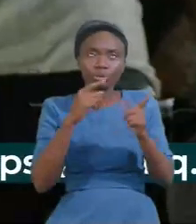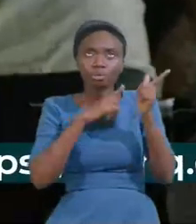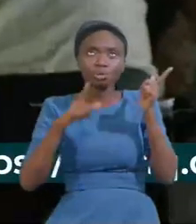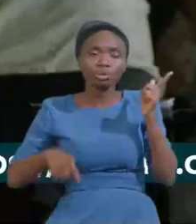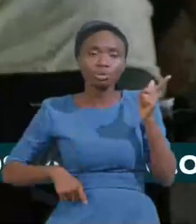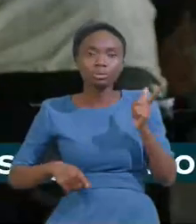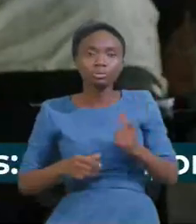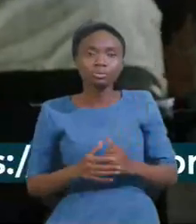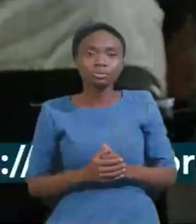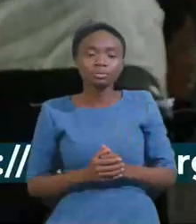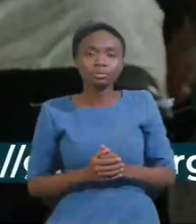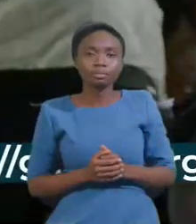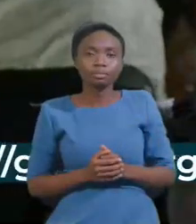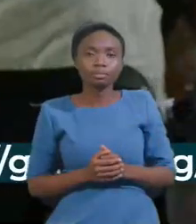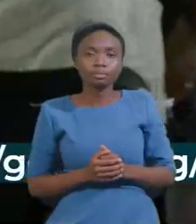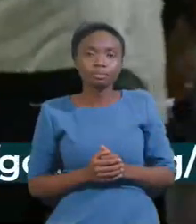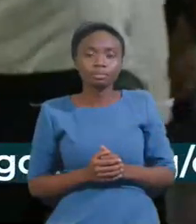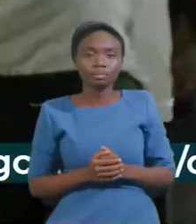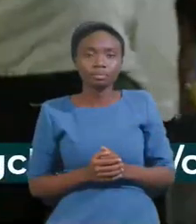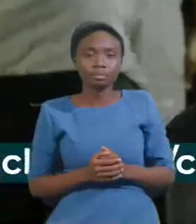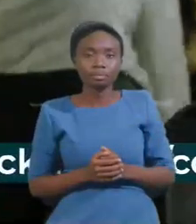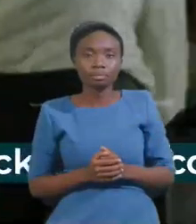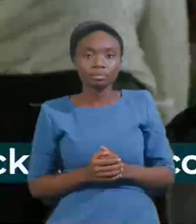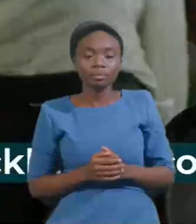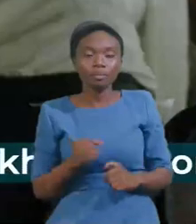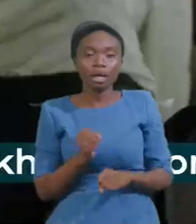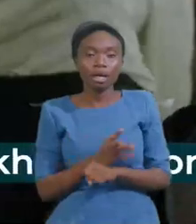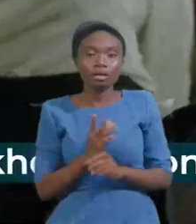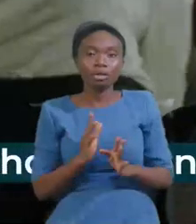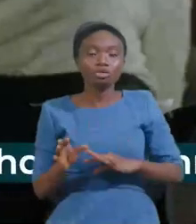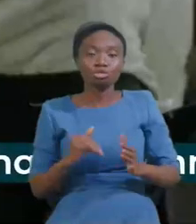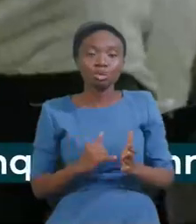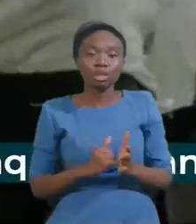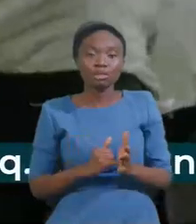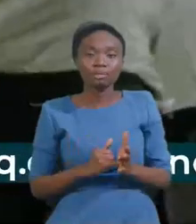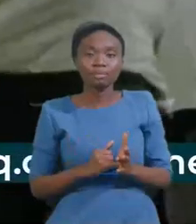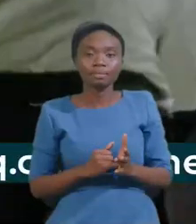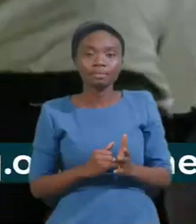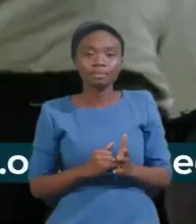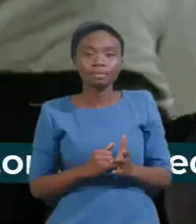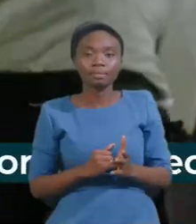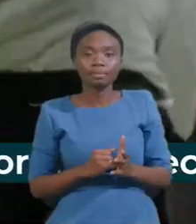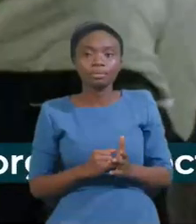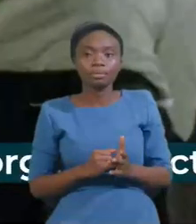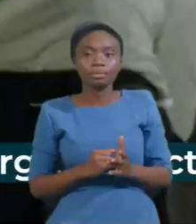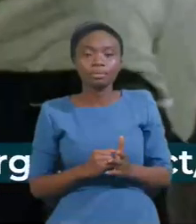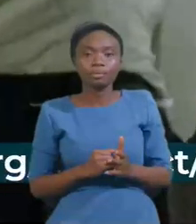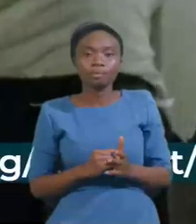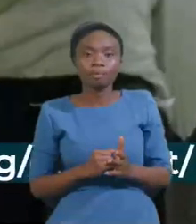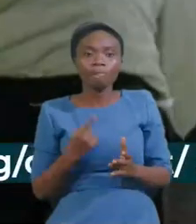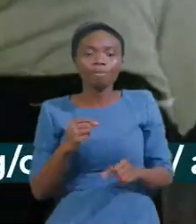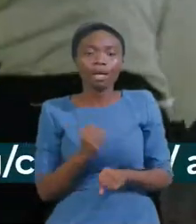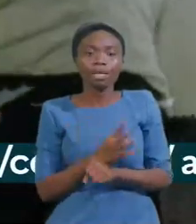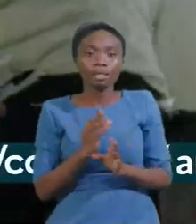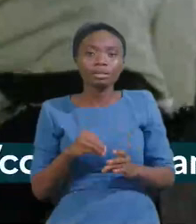aider à continuer dans le Seigneur. Counselors, do it. Conseillers, faites-le. The counselors in